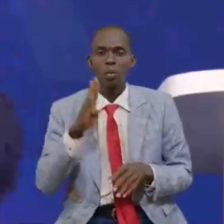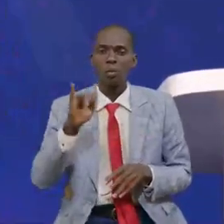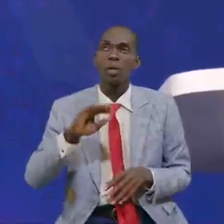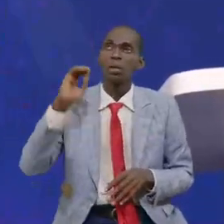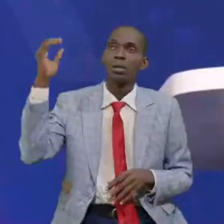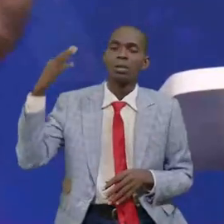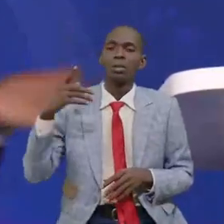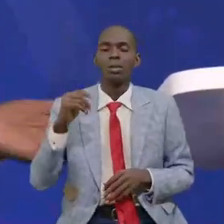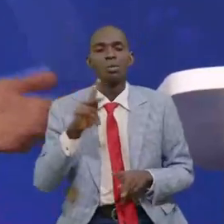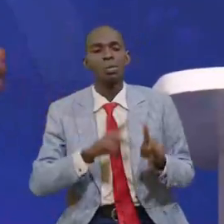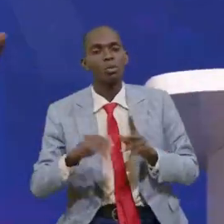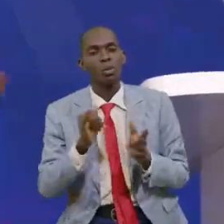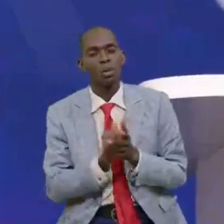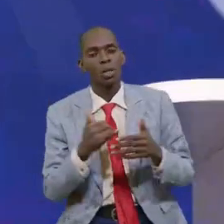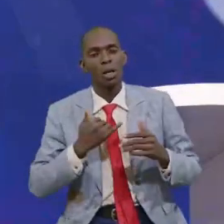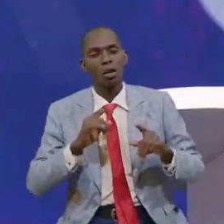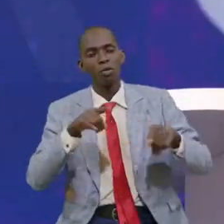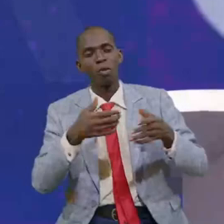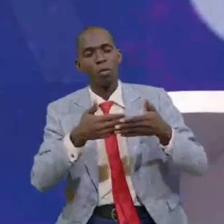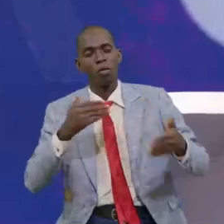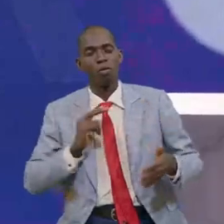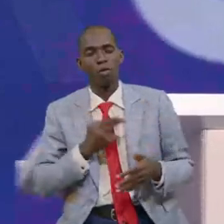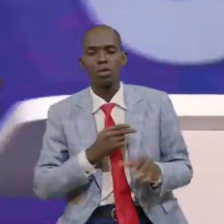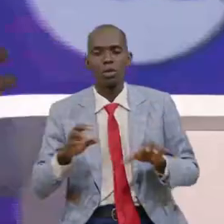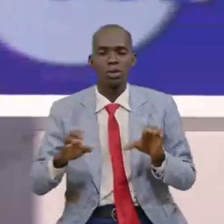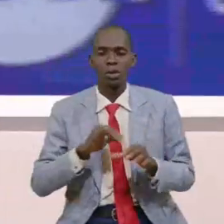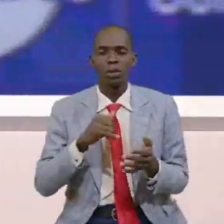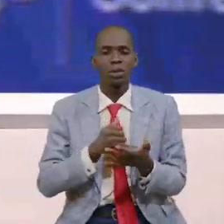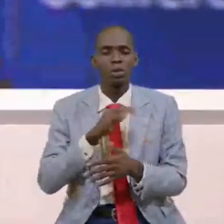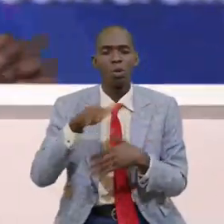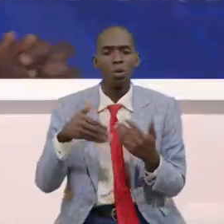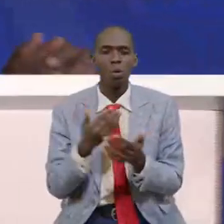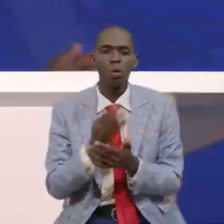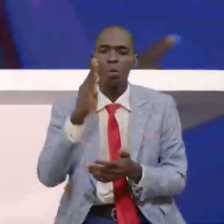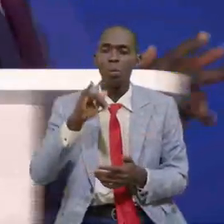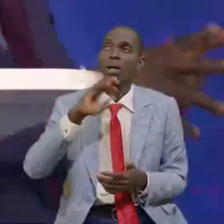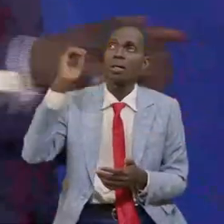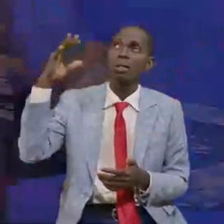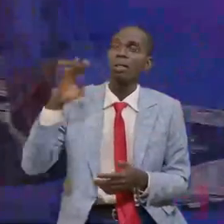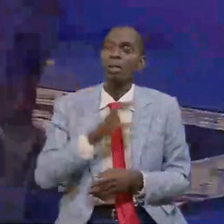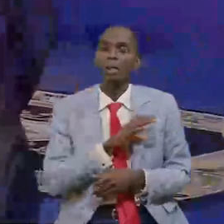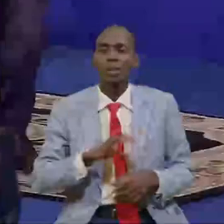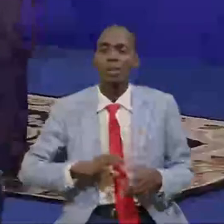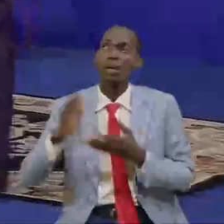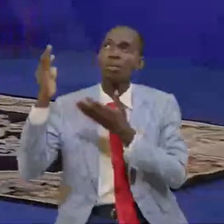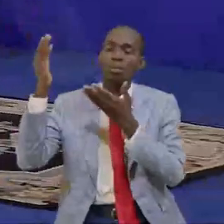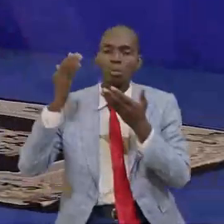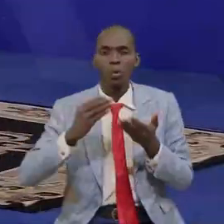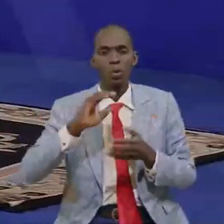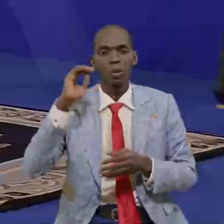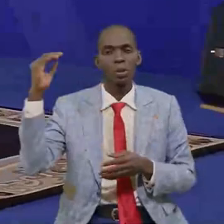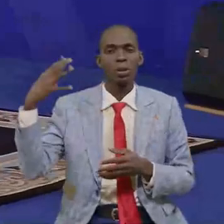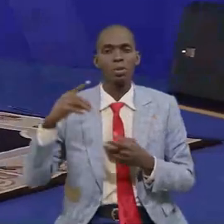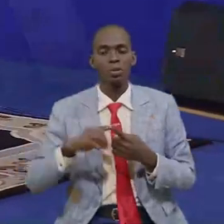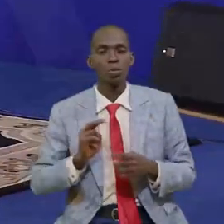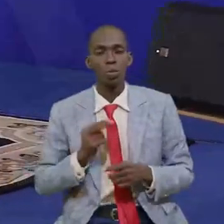ceux qui nous ont devancés, ils l'ont fait par la grâce. Et Christ est venu nous révéler la grâce et